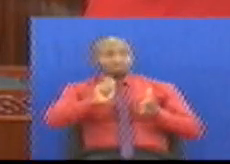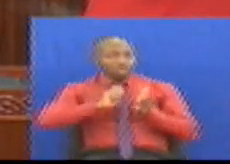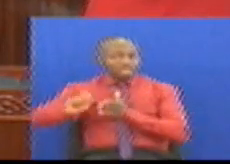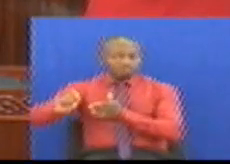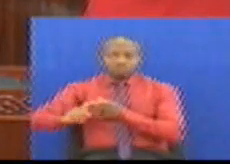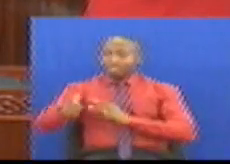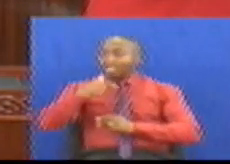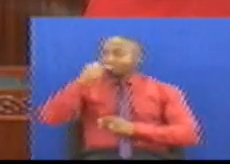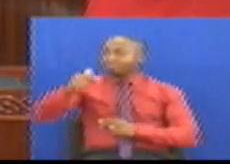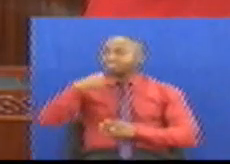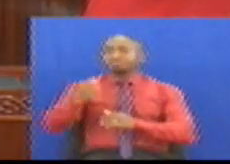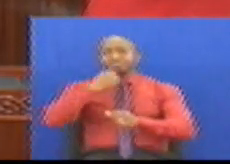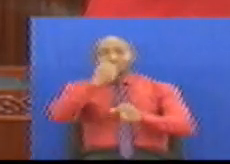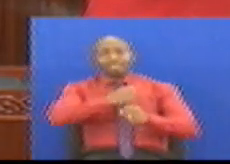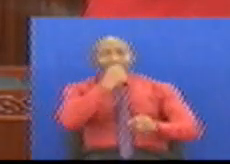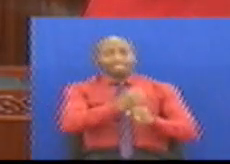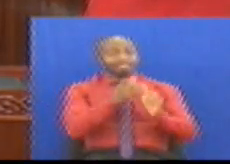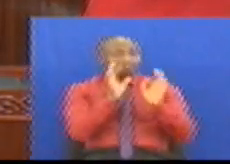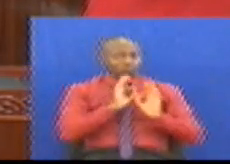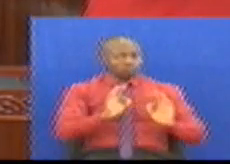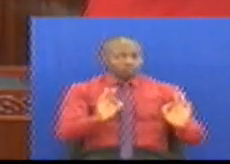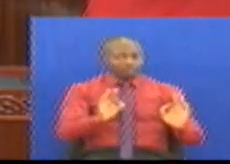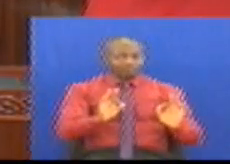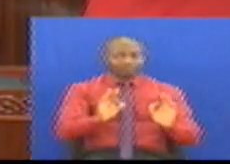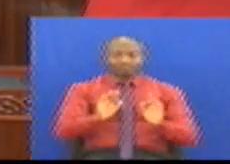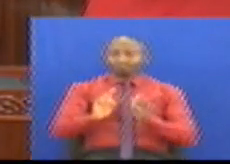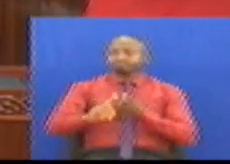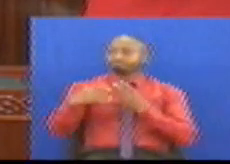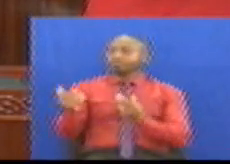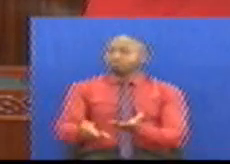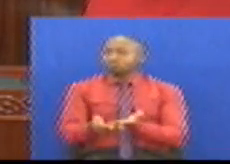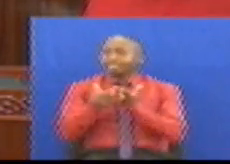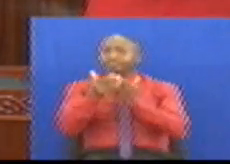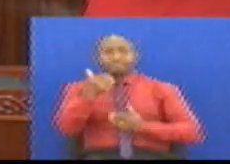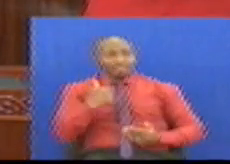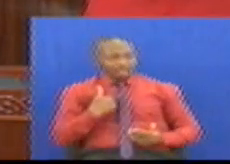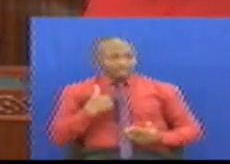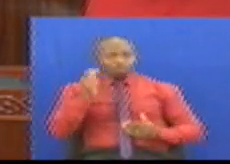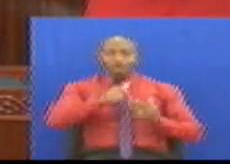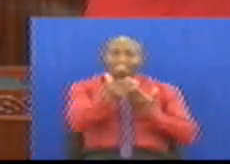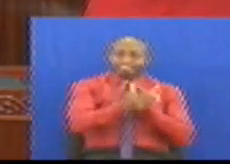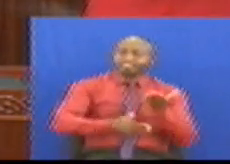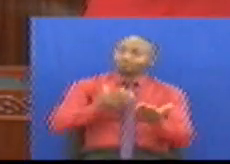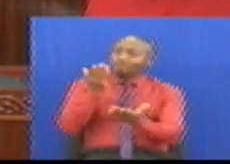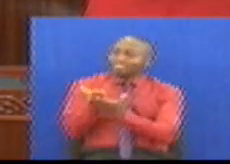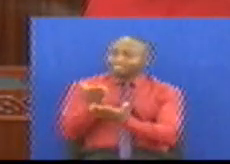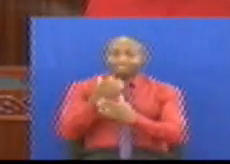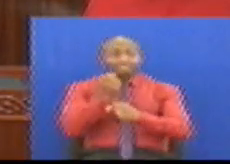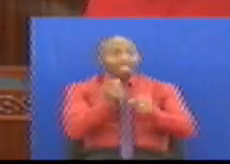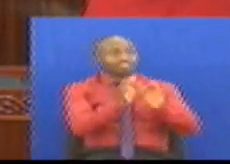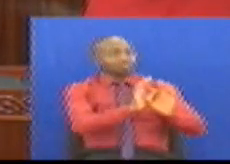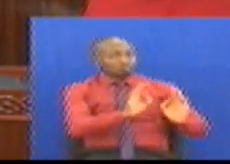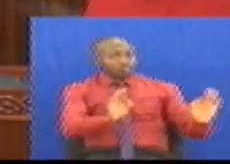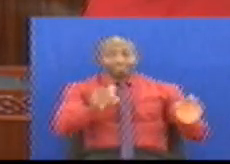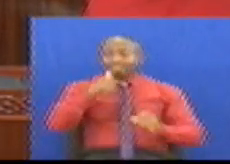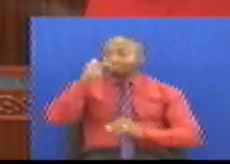TAMISEMI inafanya kazi nzuri sana. Mnafanya kazi nzuri, mnatusaidia sana na wananchi wetu ni mashahidi wa kazi kubwa na nzuri inayofanywa na